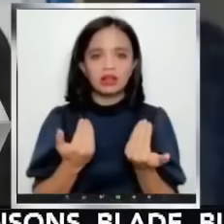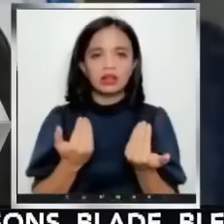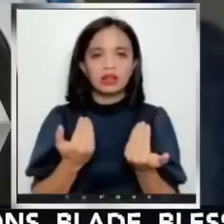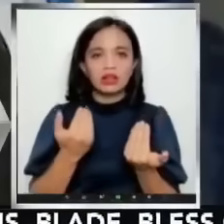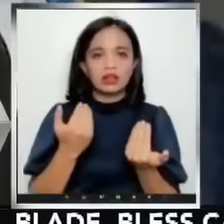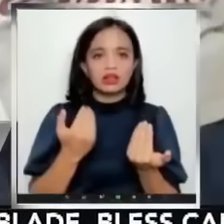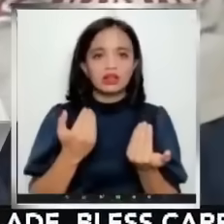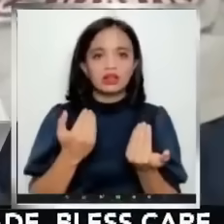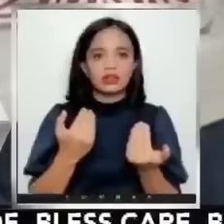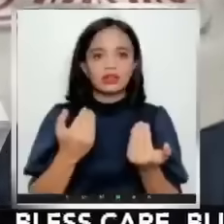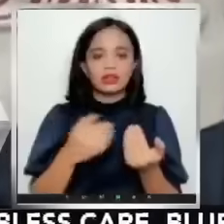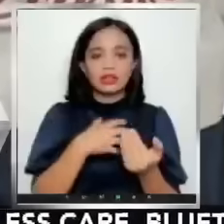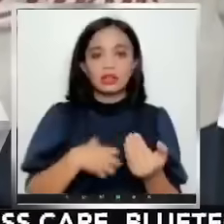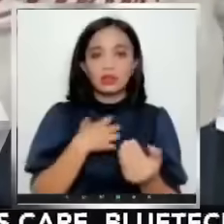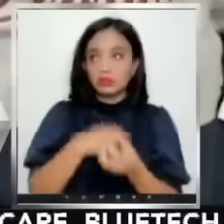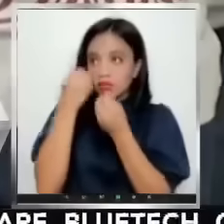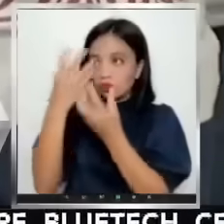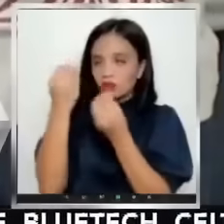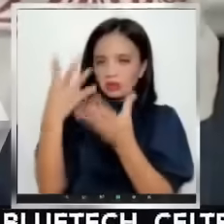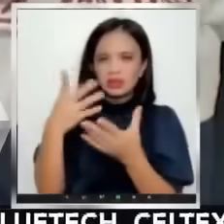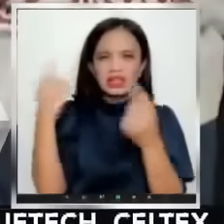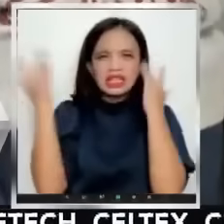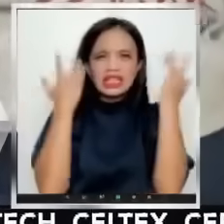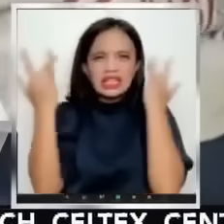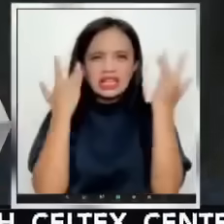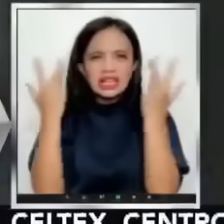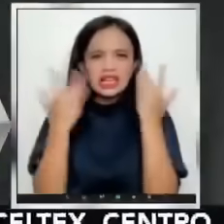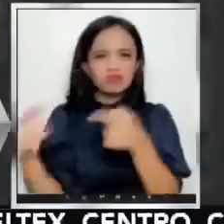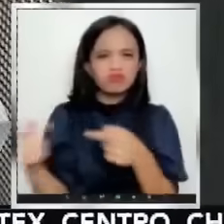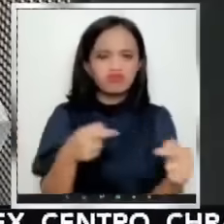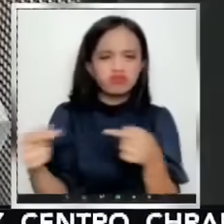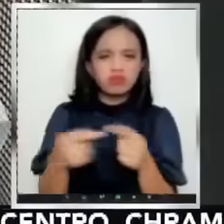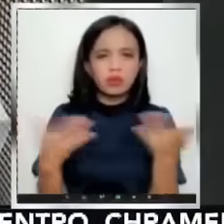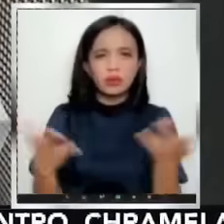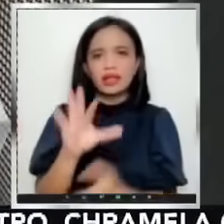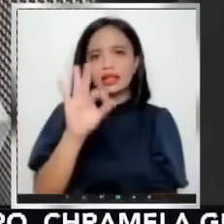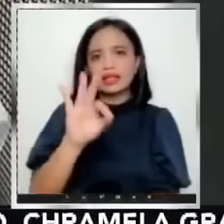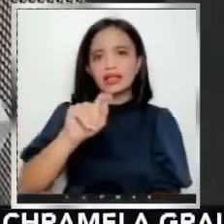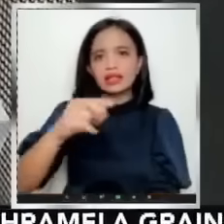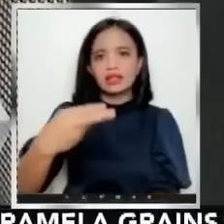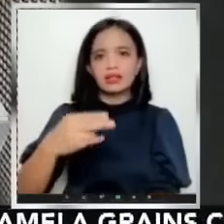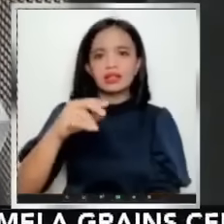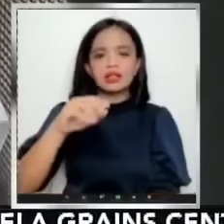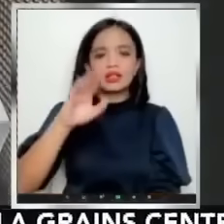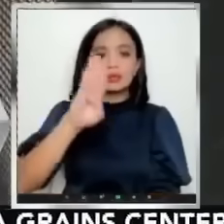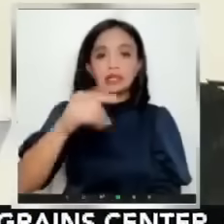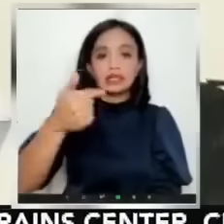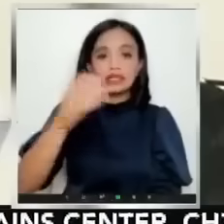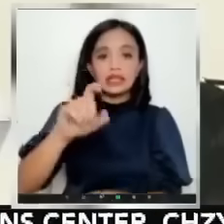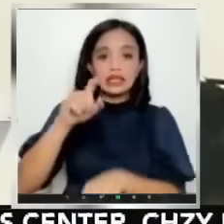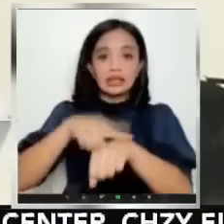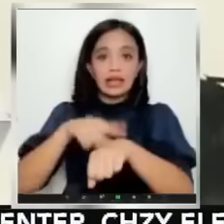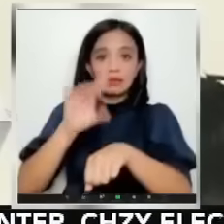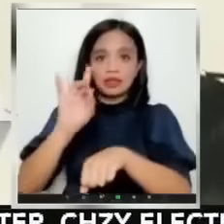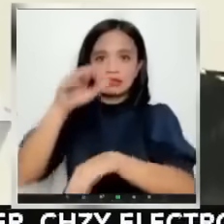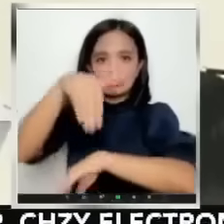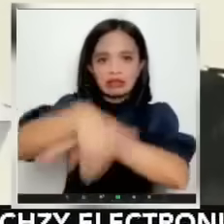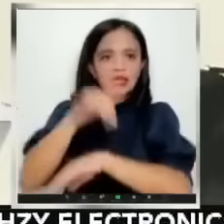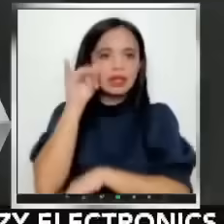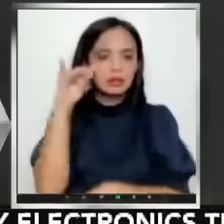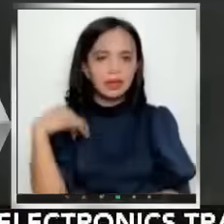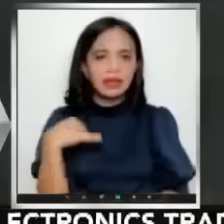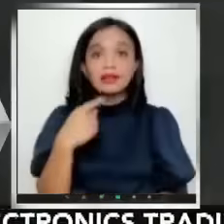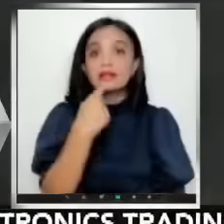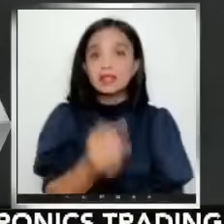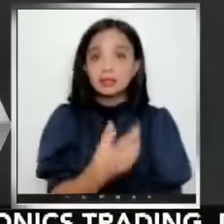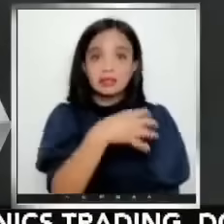marshals na nag-iingay at magulo sa isang commercial district sa 9th Avenue sa Bonifacio Global City bandang alas 8 kagabi. Ayon sa polisya, nang